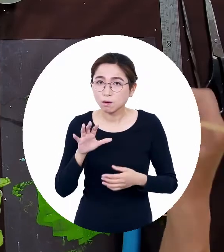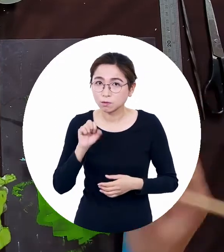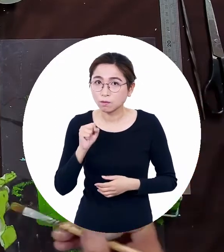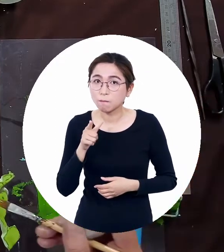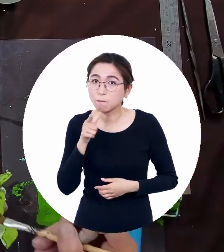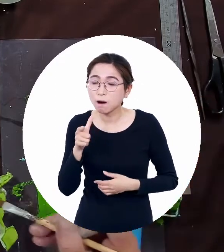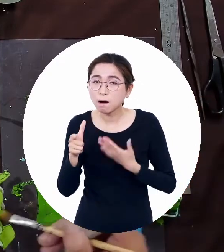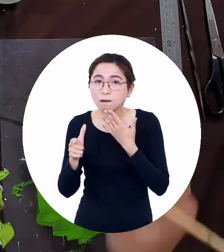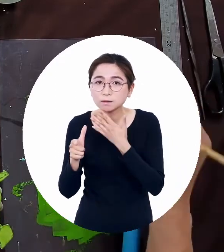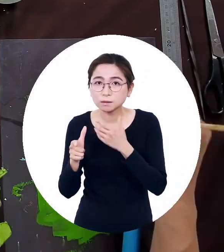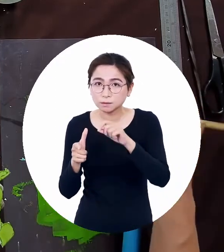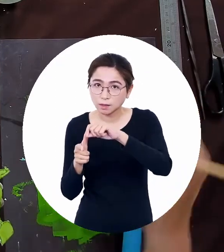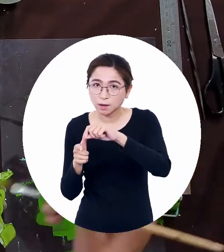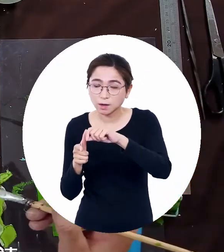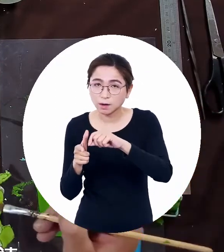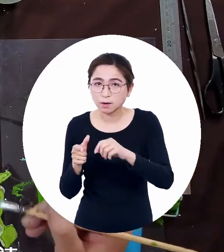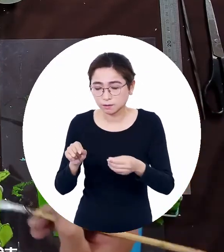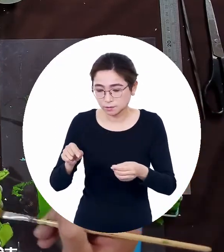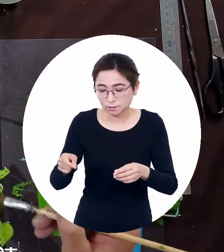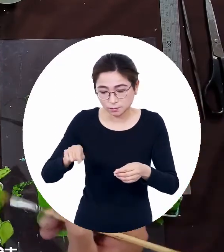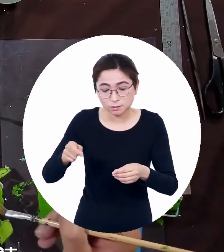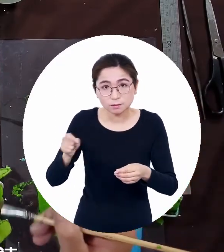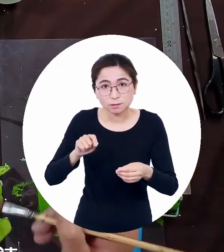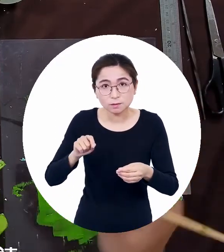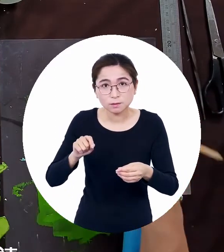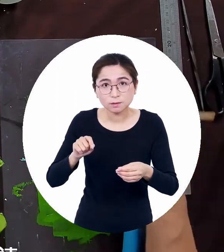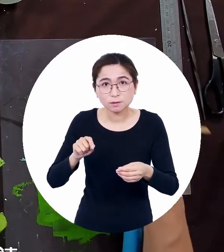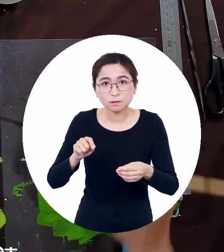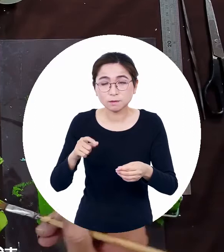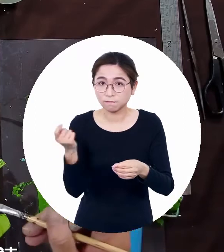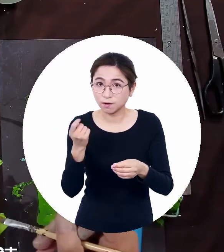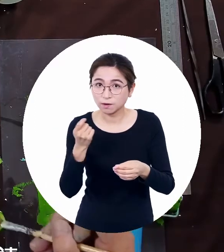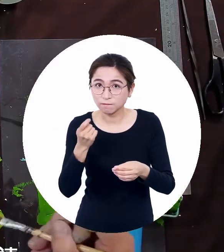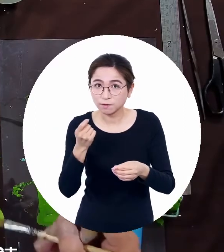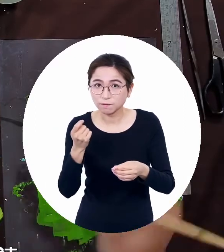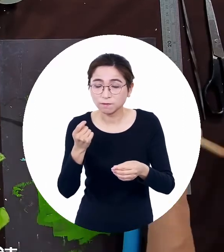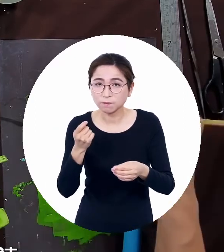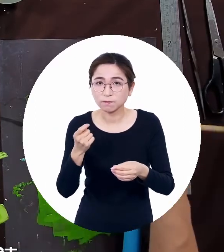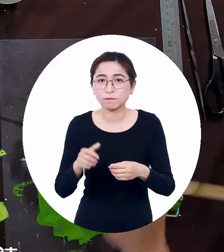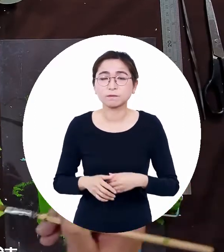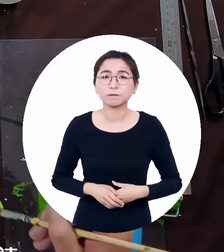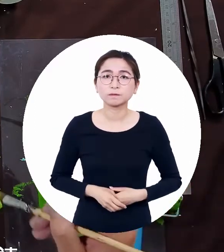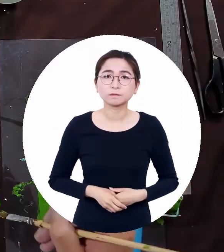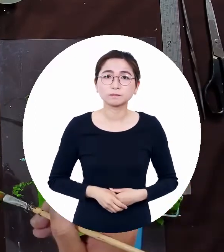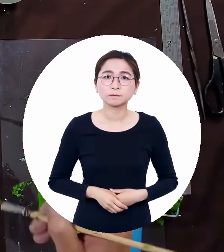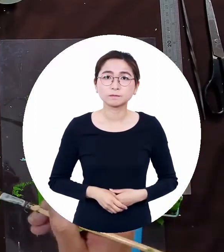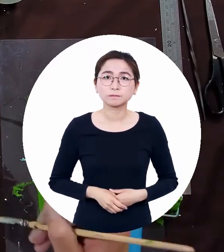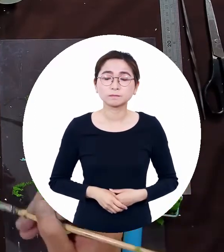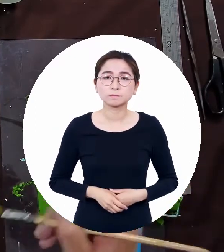啲顏色筆啦，因為顏色筆比較冇咁易。快啲，快啲可以做到呢樣